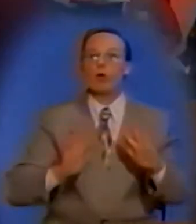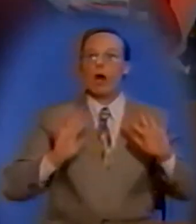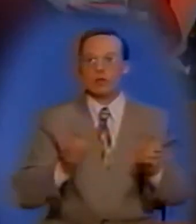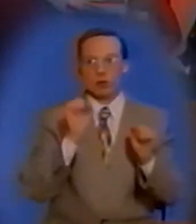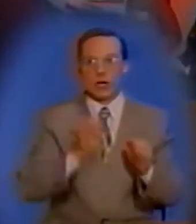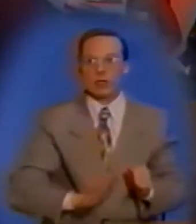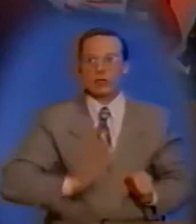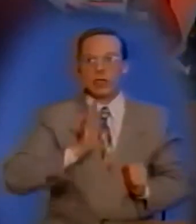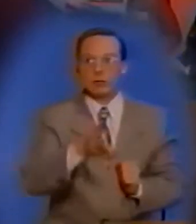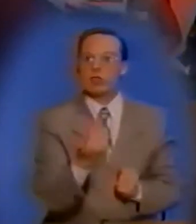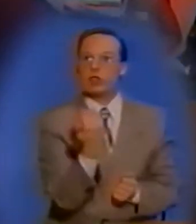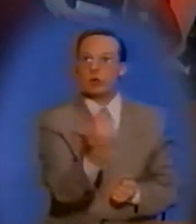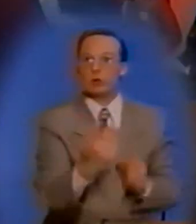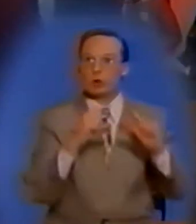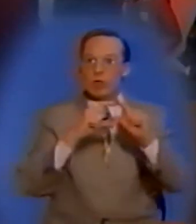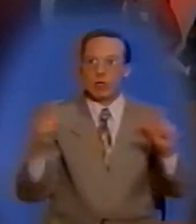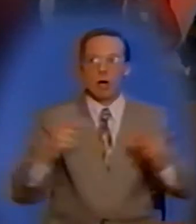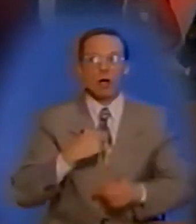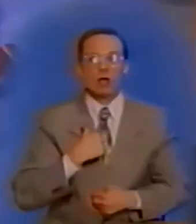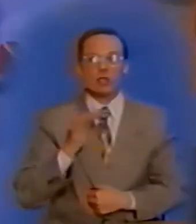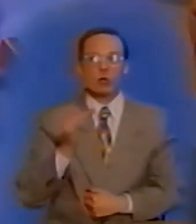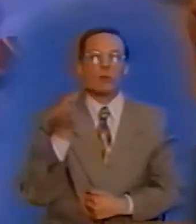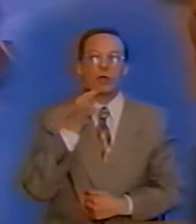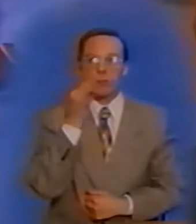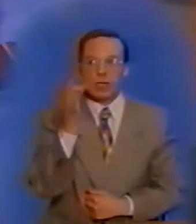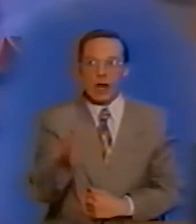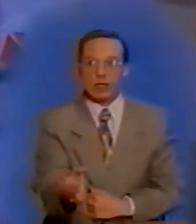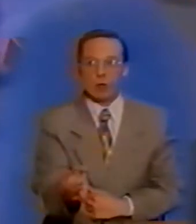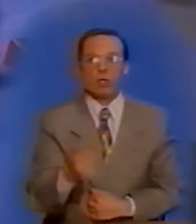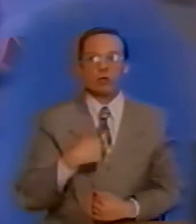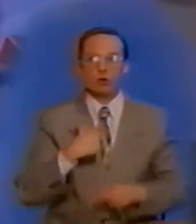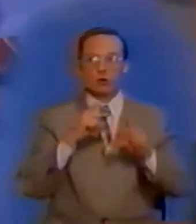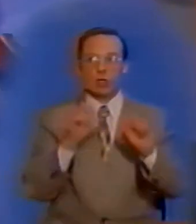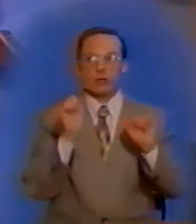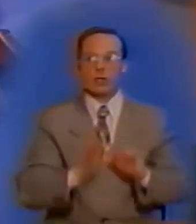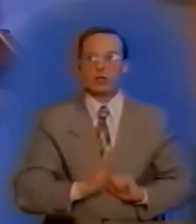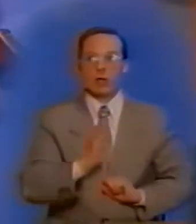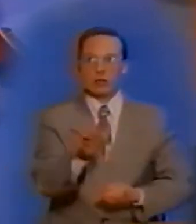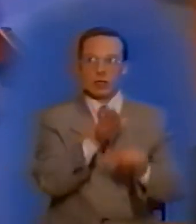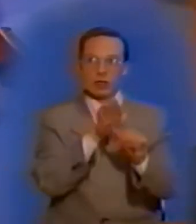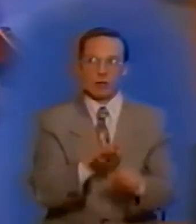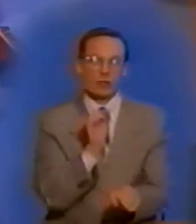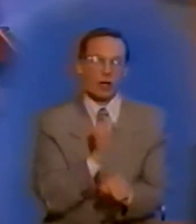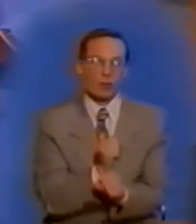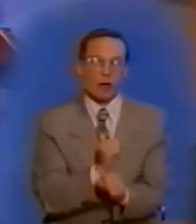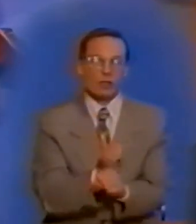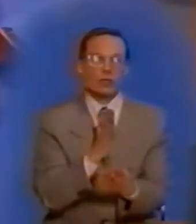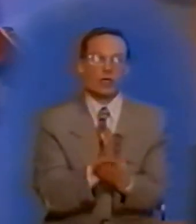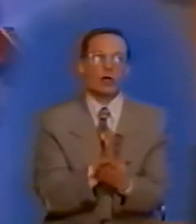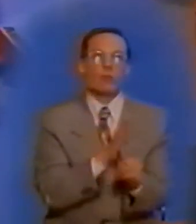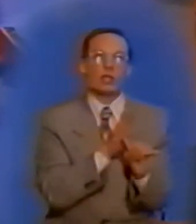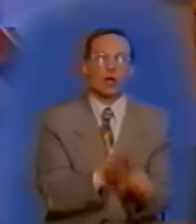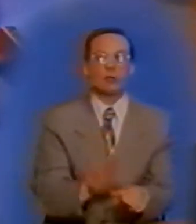kreiptis į jūsų tarnybą? Aš kaip jau minėjau, į mūsų tarnybą gali kreiptis dėl diskriminacijos darbe, tai yra